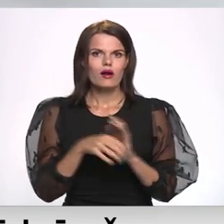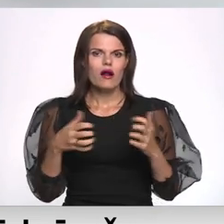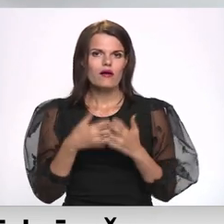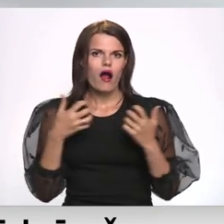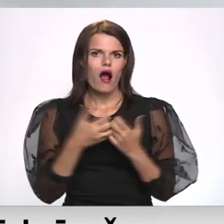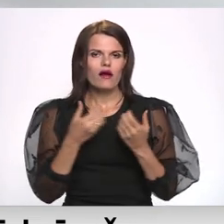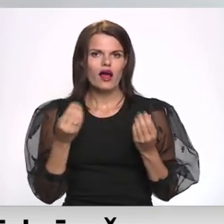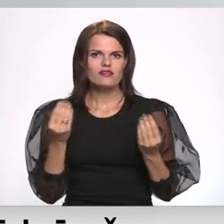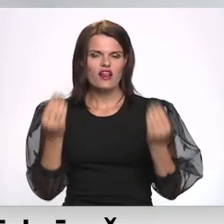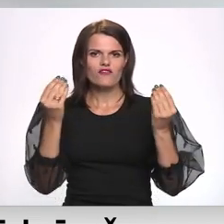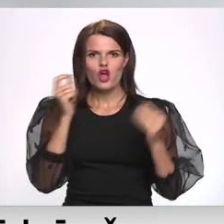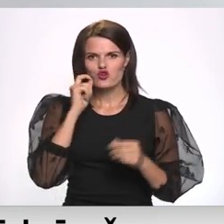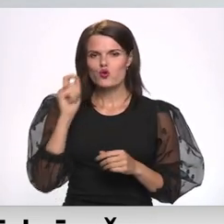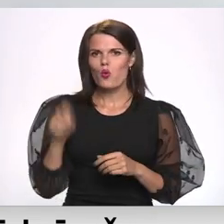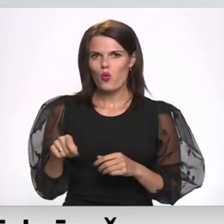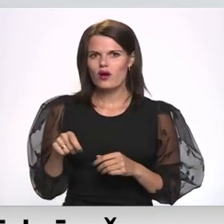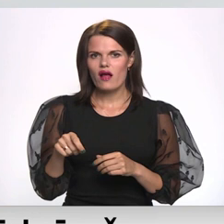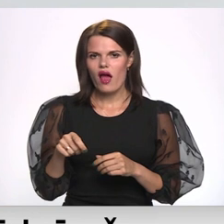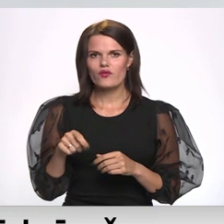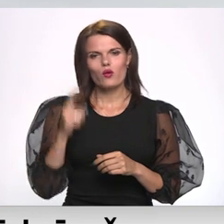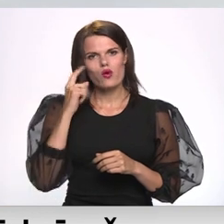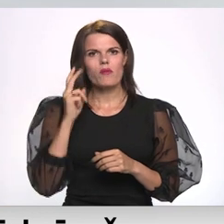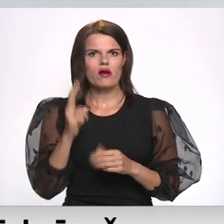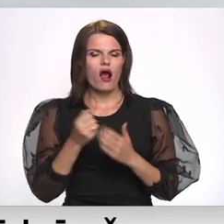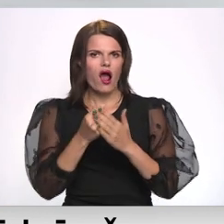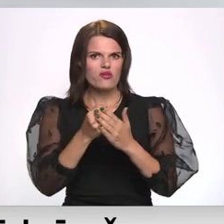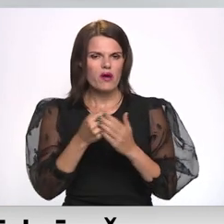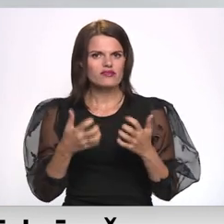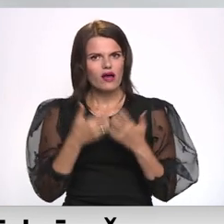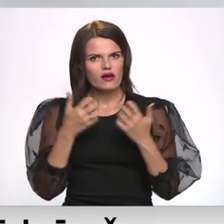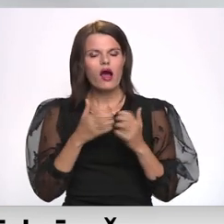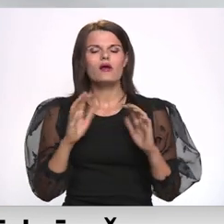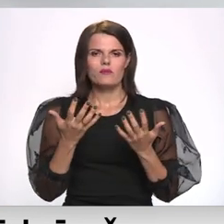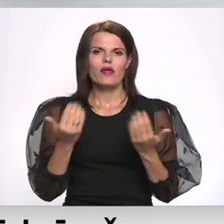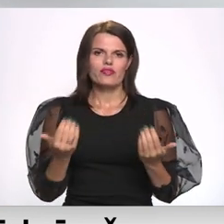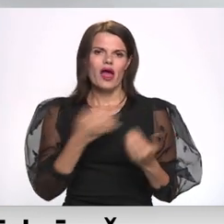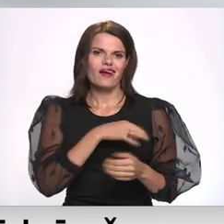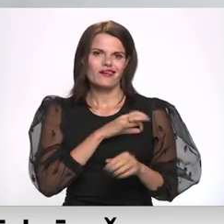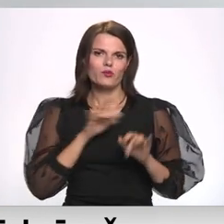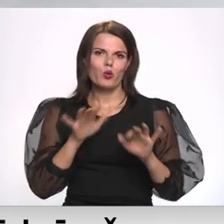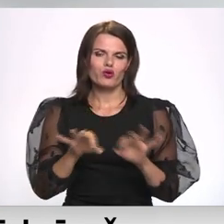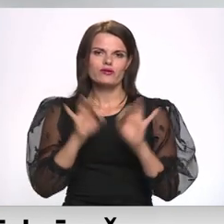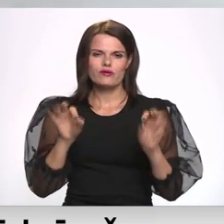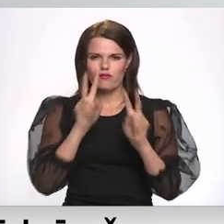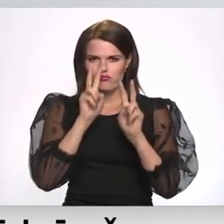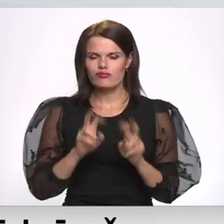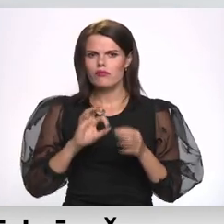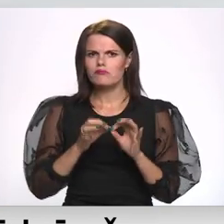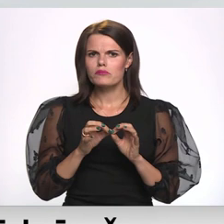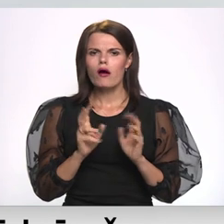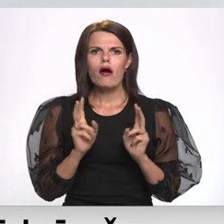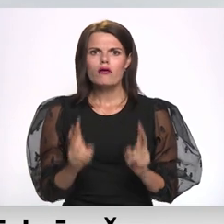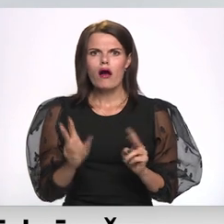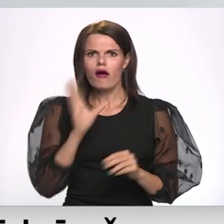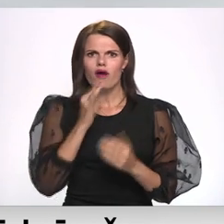kara slavināšana Ukrainā, bet mums doto brīdi mums ir procesa uzsākts un notiek izmeklēšana. Kā ir ar